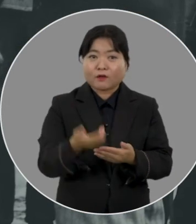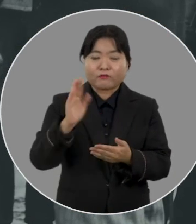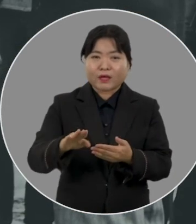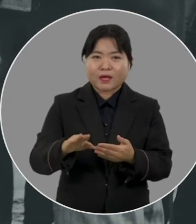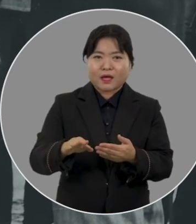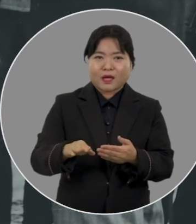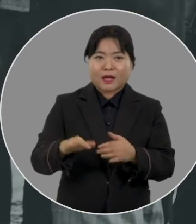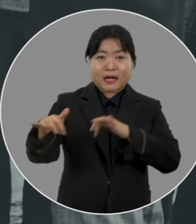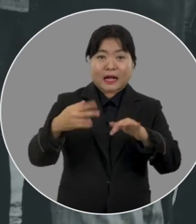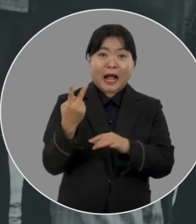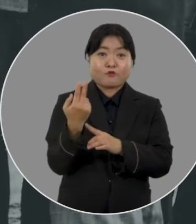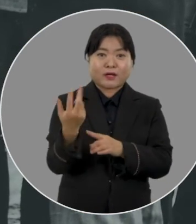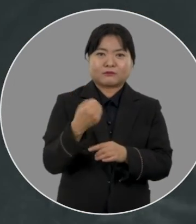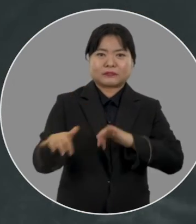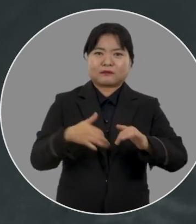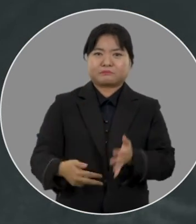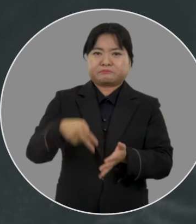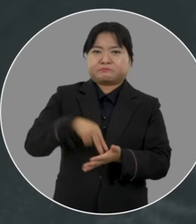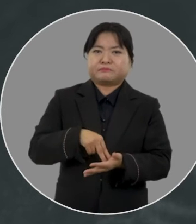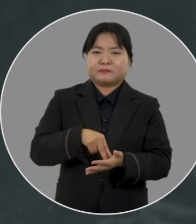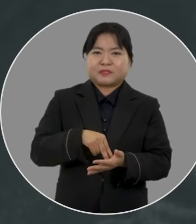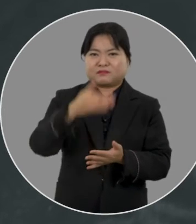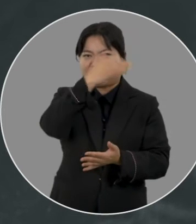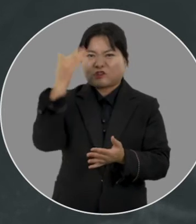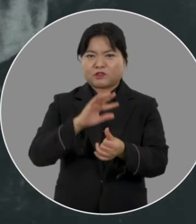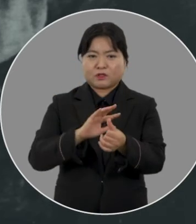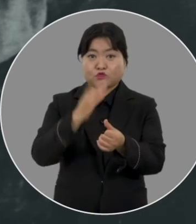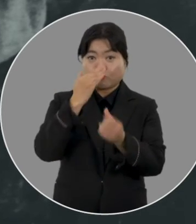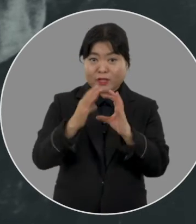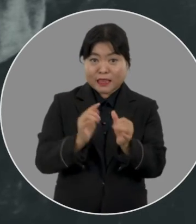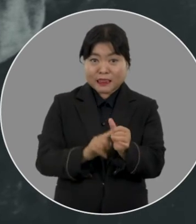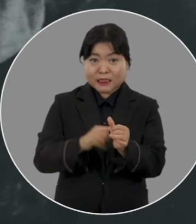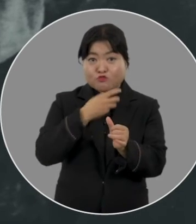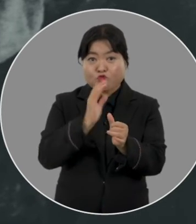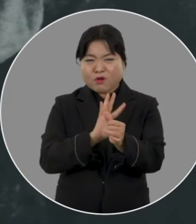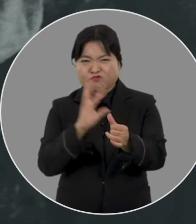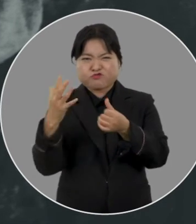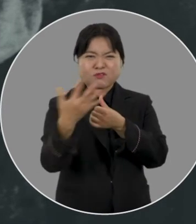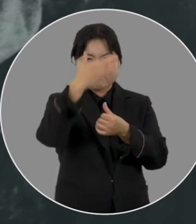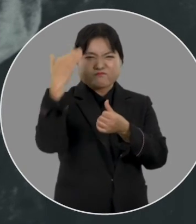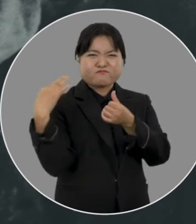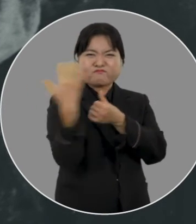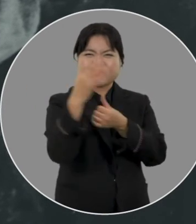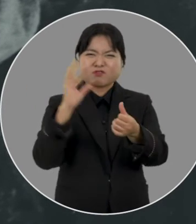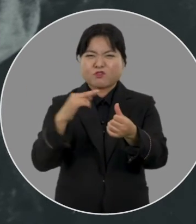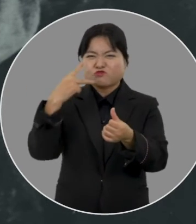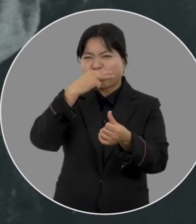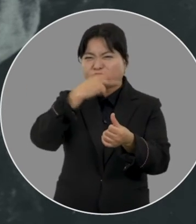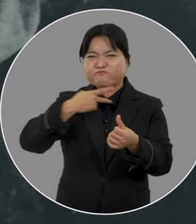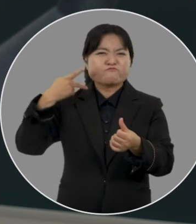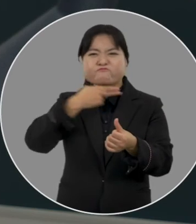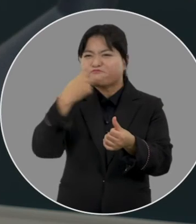길거리 한복판에서 청년들이 둘러싸서 유대인 노인의 수염을 아주 그냥 엉망으로